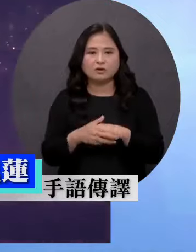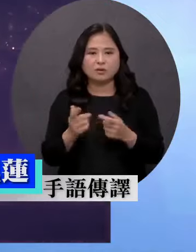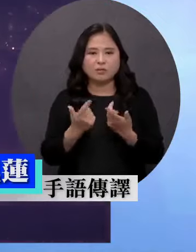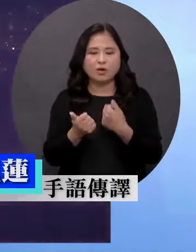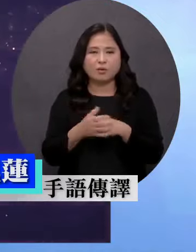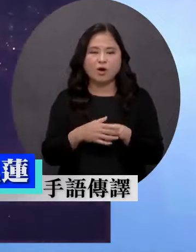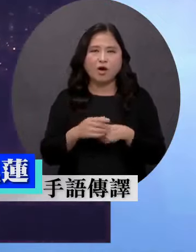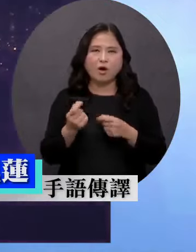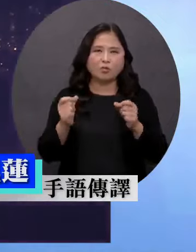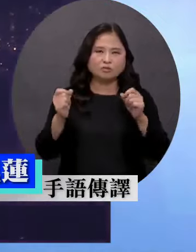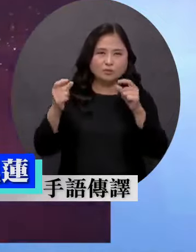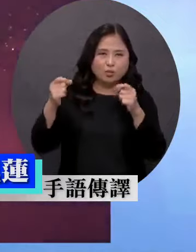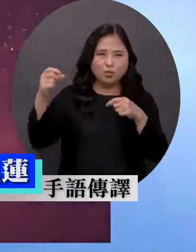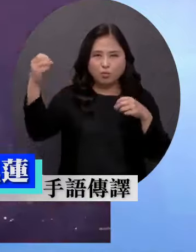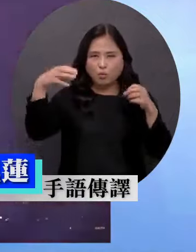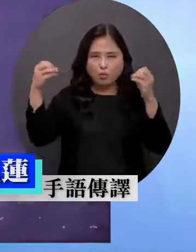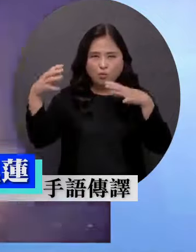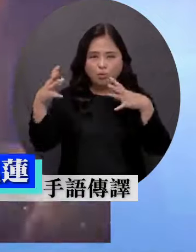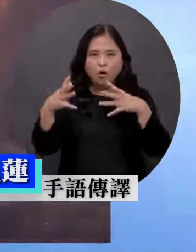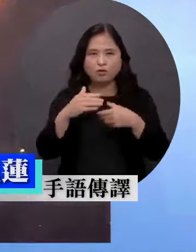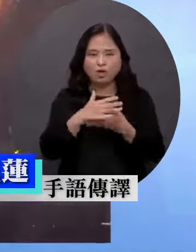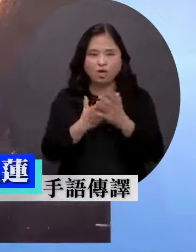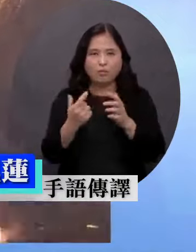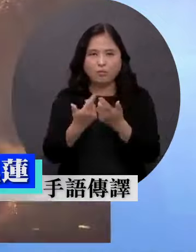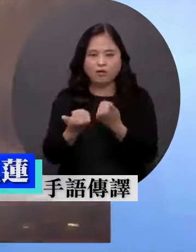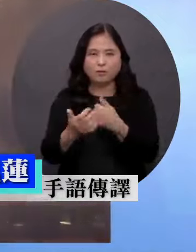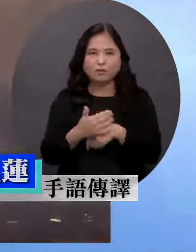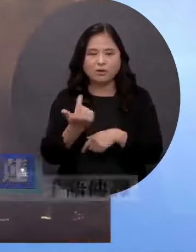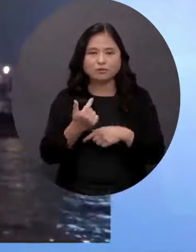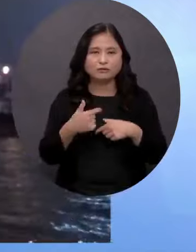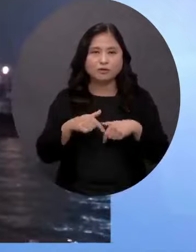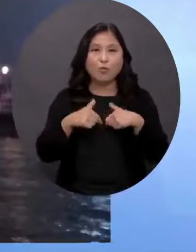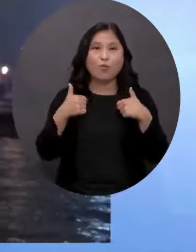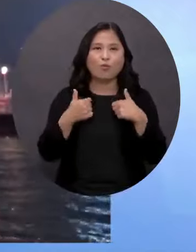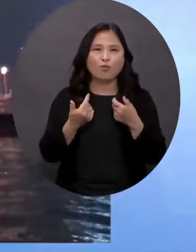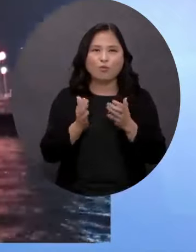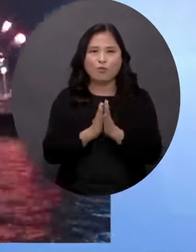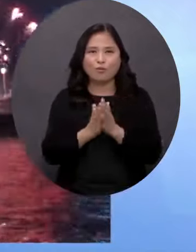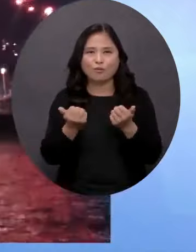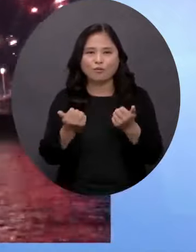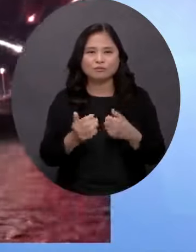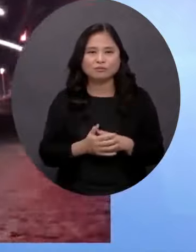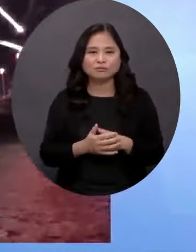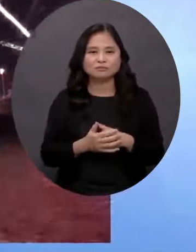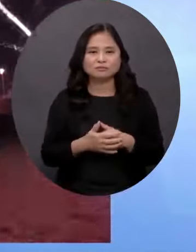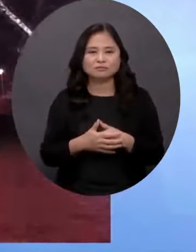彩咏香港灯光多媒体汇演，不少观众都看到哗哗声。